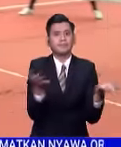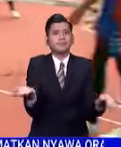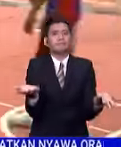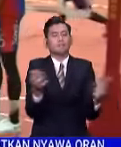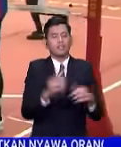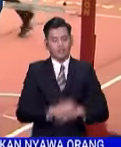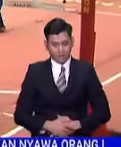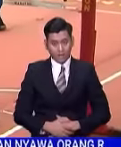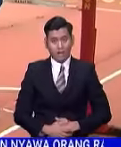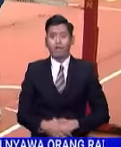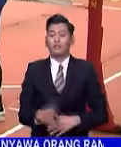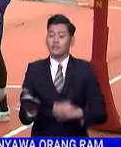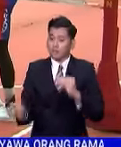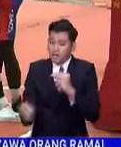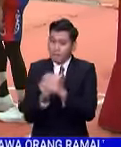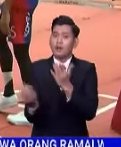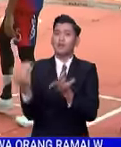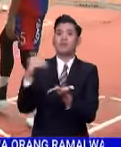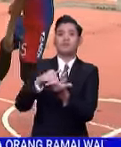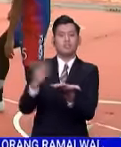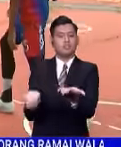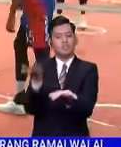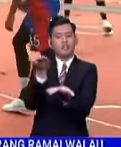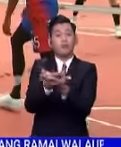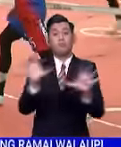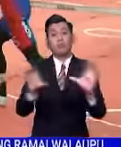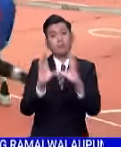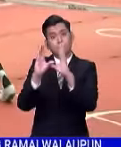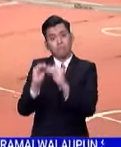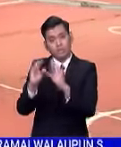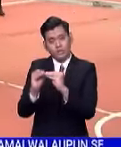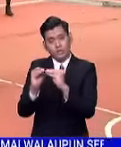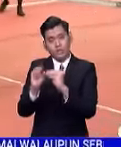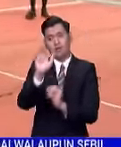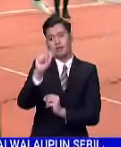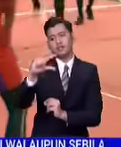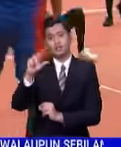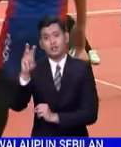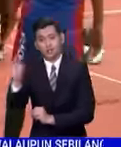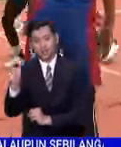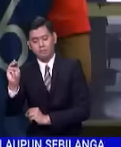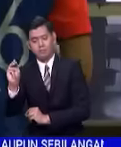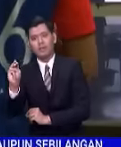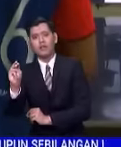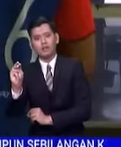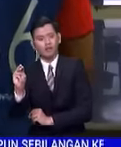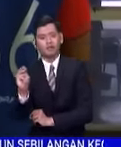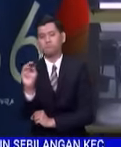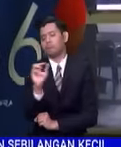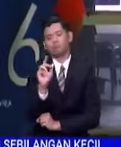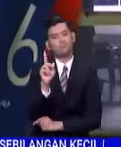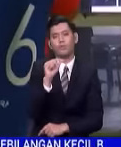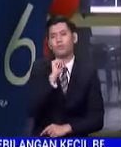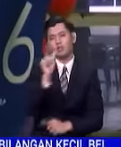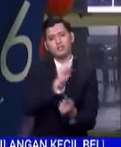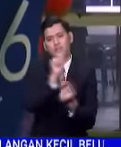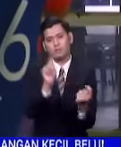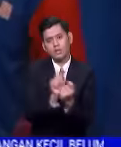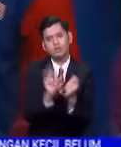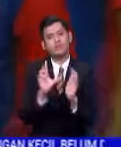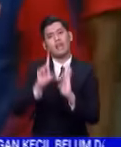Beliau juga menambah cadangan untuk menganjurkan mesyuarat agung luar biasa EGM oleh PSM tidak lagi relevan dan sudah